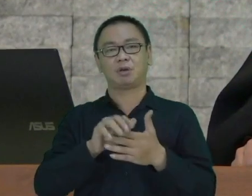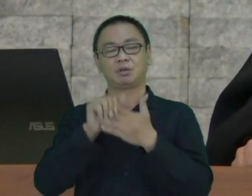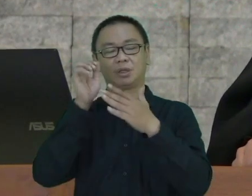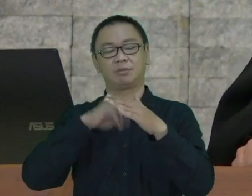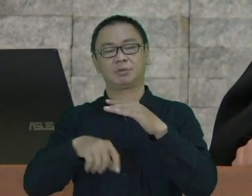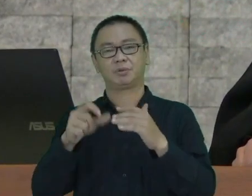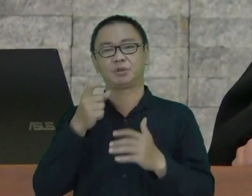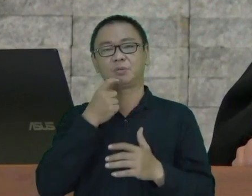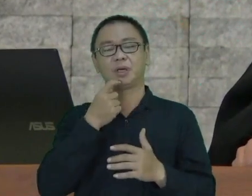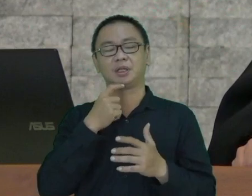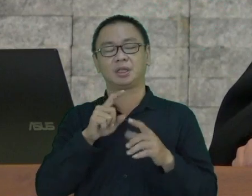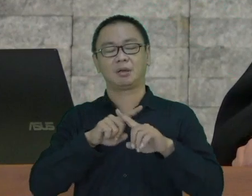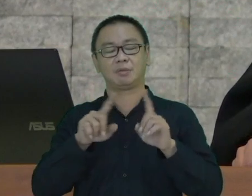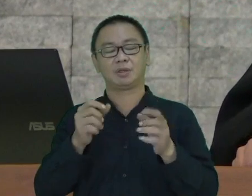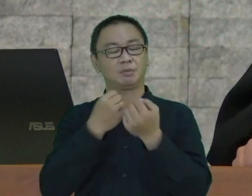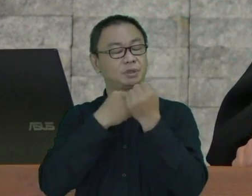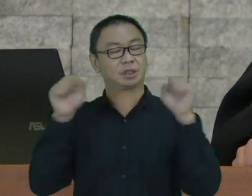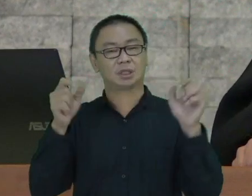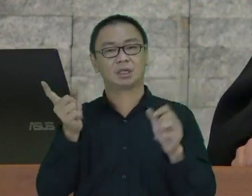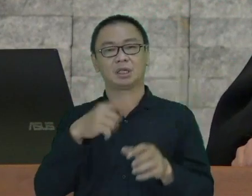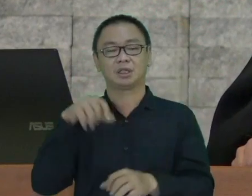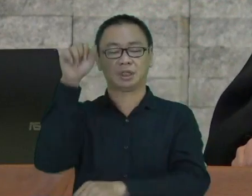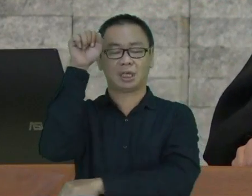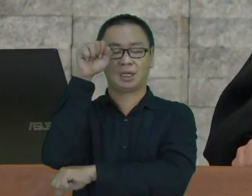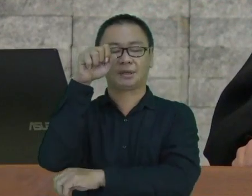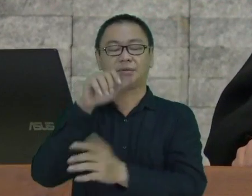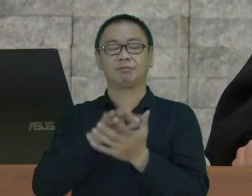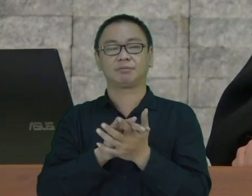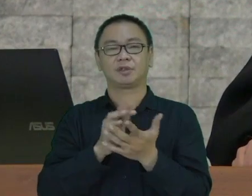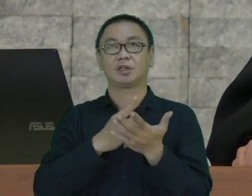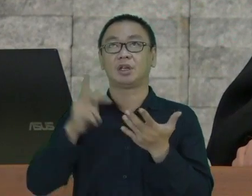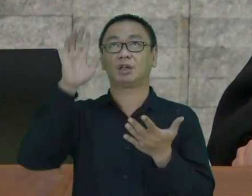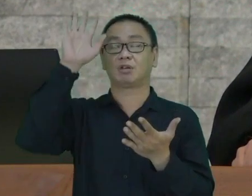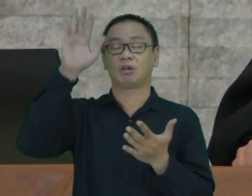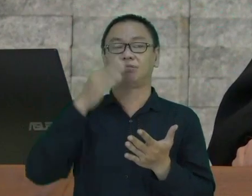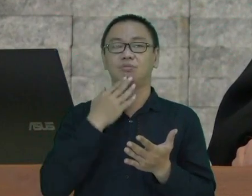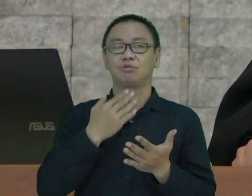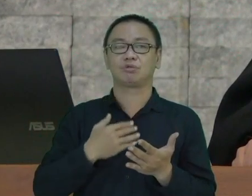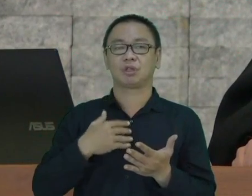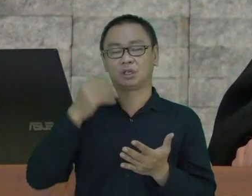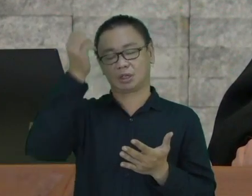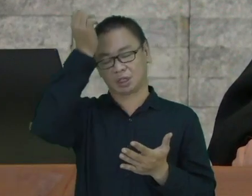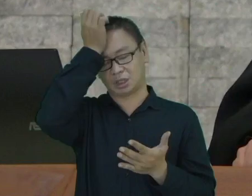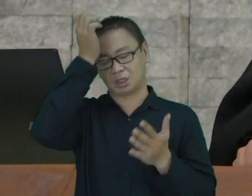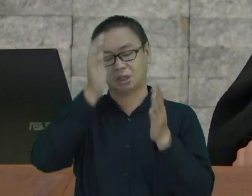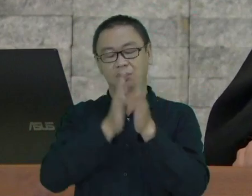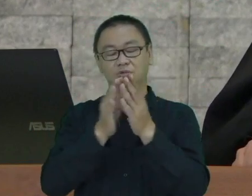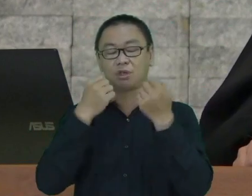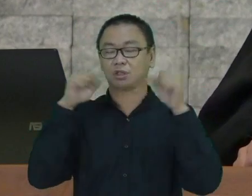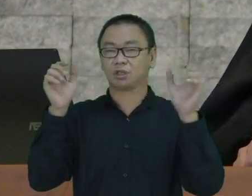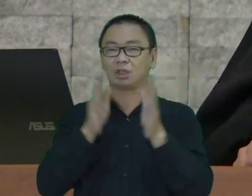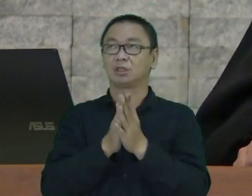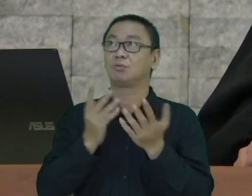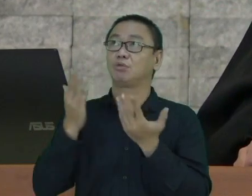dalam pencobaan, melainkan lepaskanlah kami daripada yang jahat. Karena Engkaulah yang empunya kerajaan dan kuasa dan